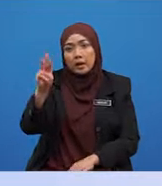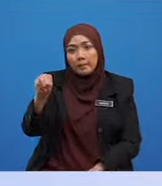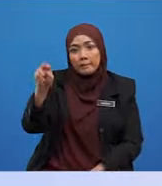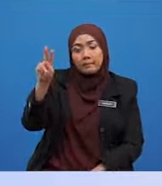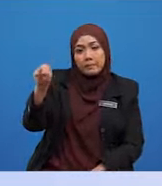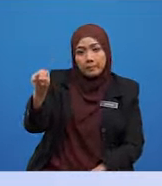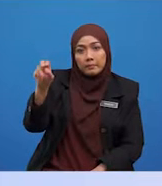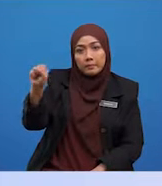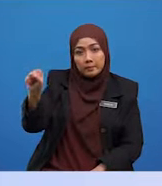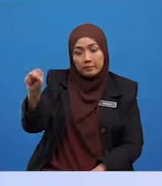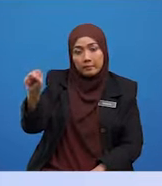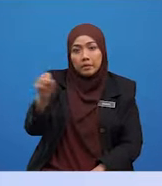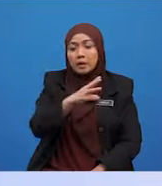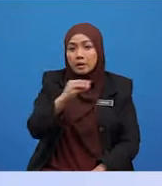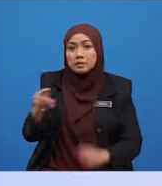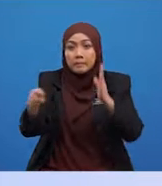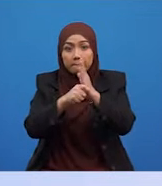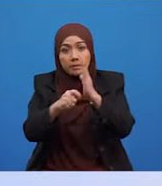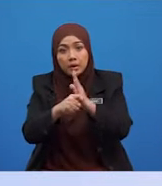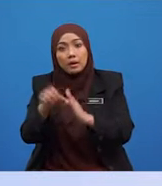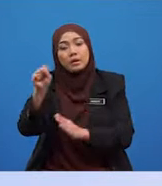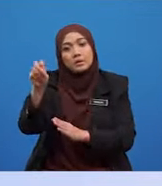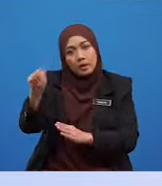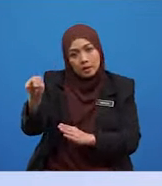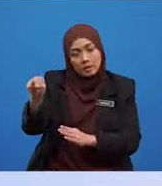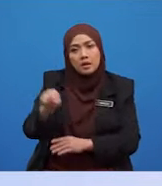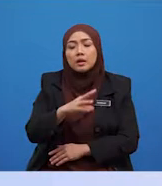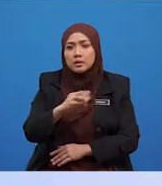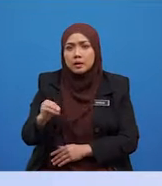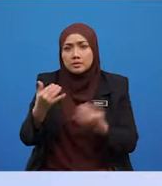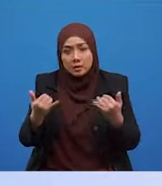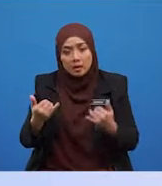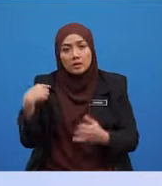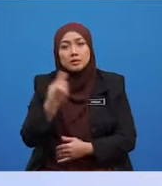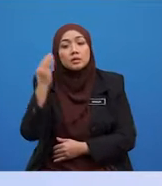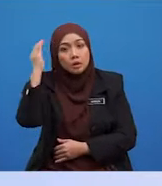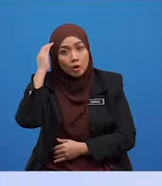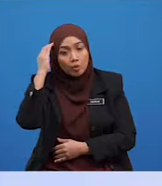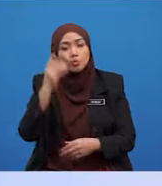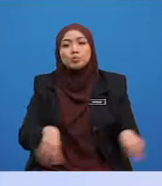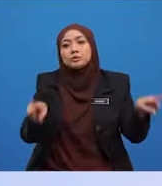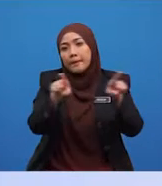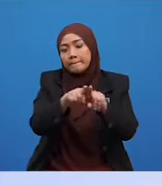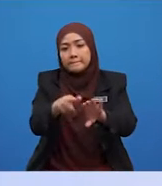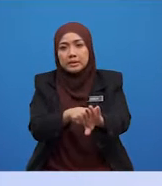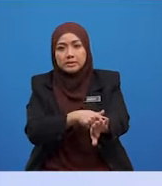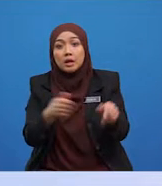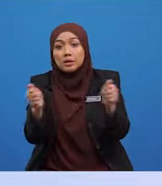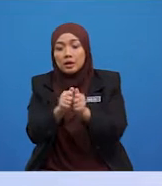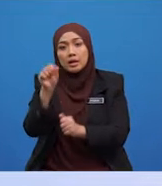tambah SN. Dan diketahui MS sama panjang dengan